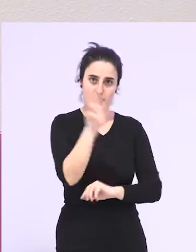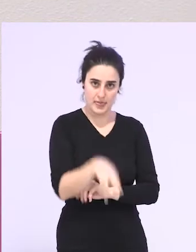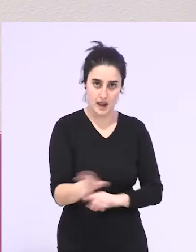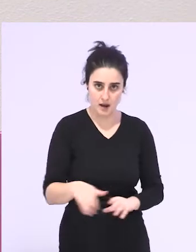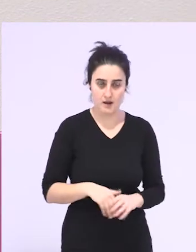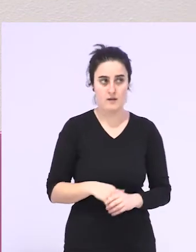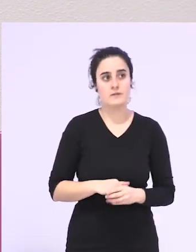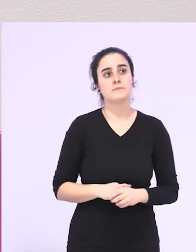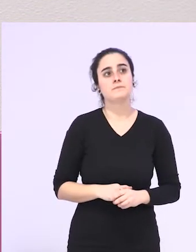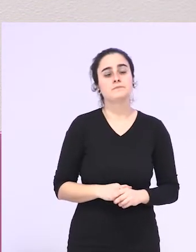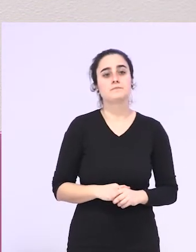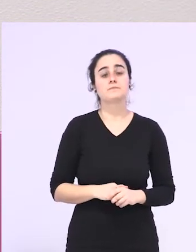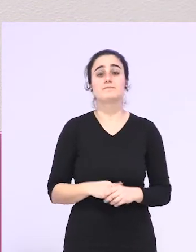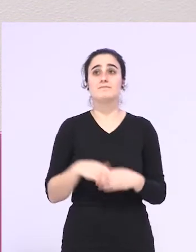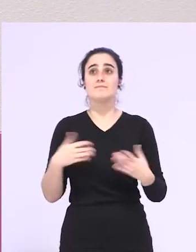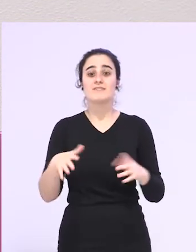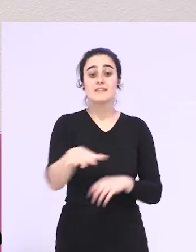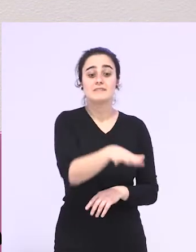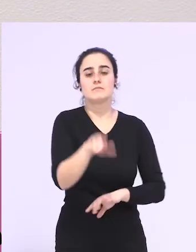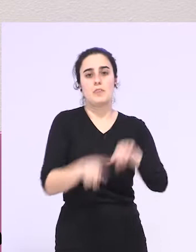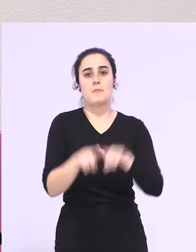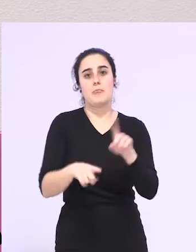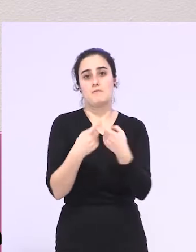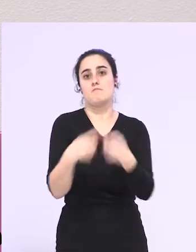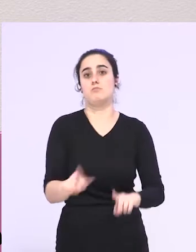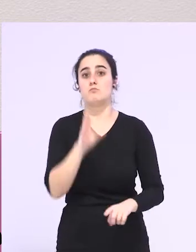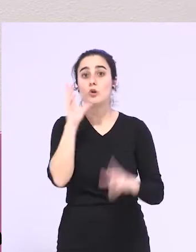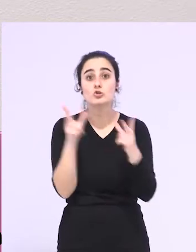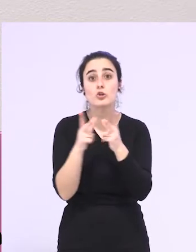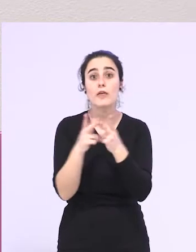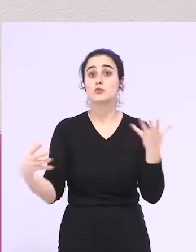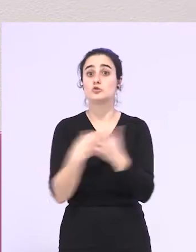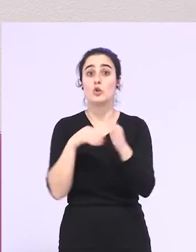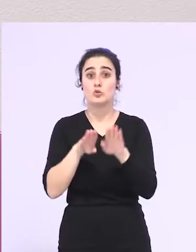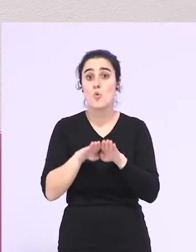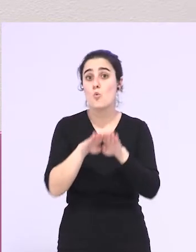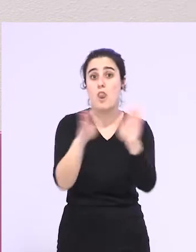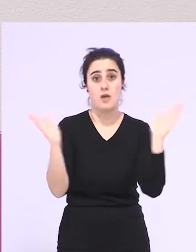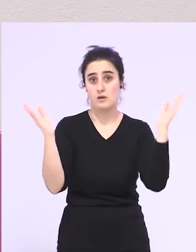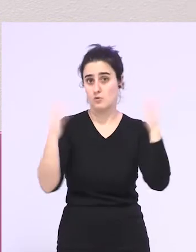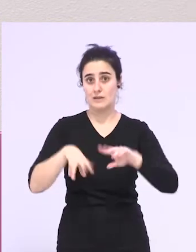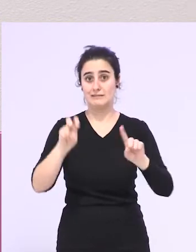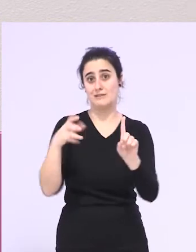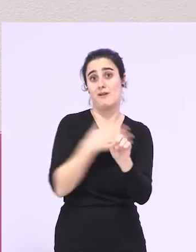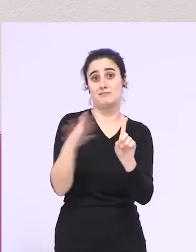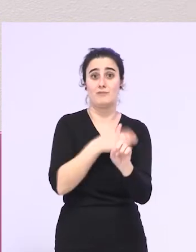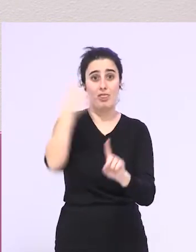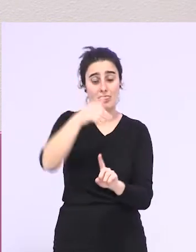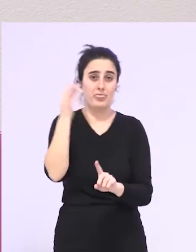noski, tokiaren arabera desberdina da, gizarte guztiak ez daude puntu berdinean indarkeriaren inguruko ulermenari